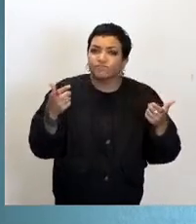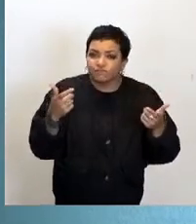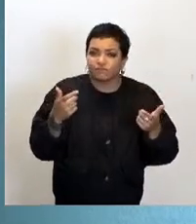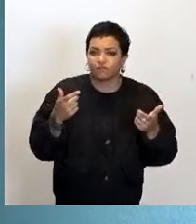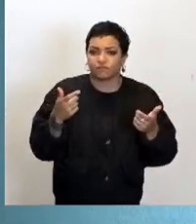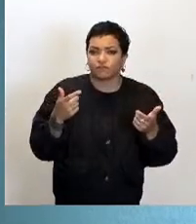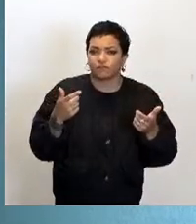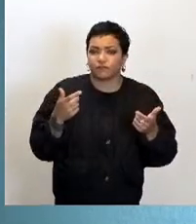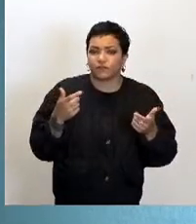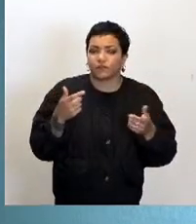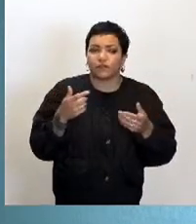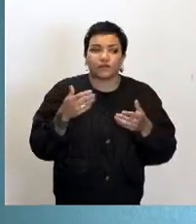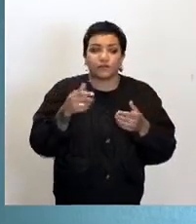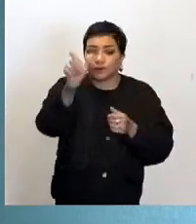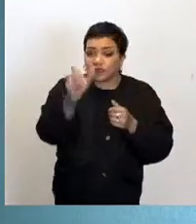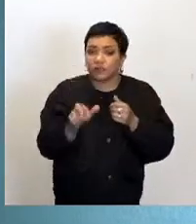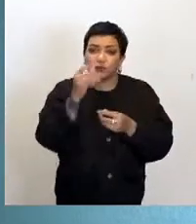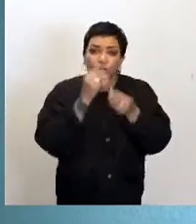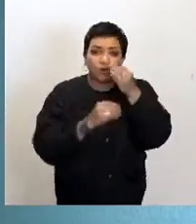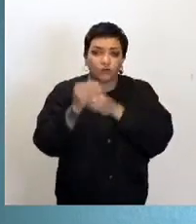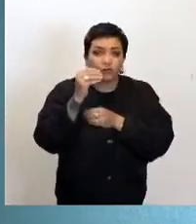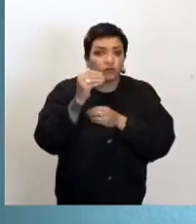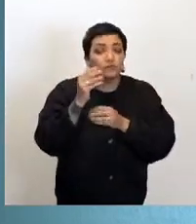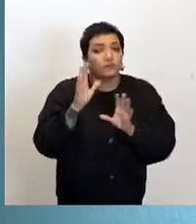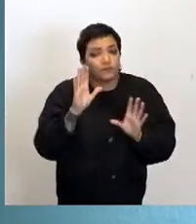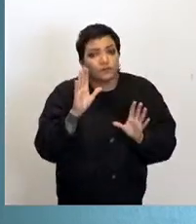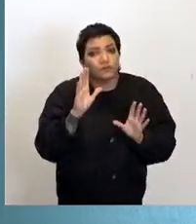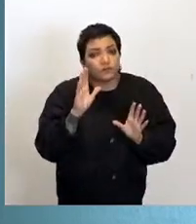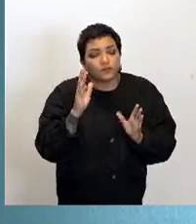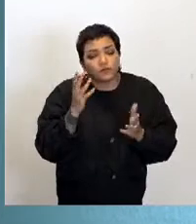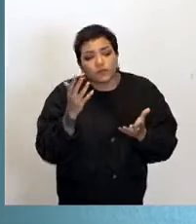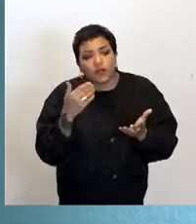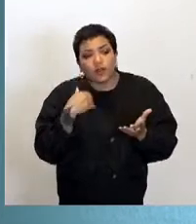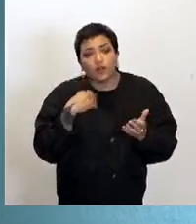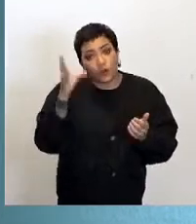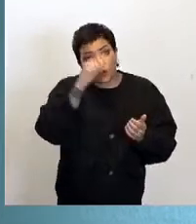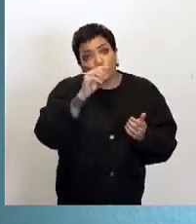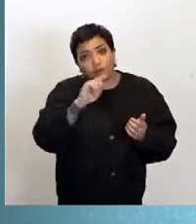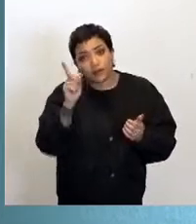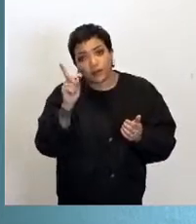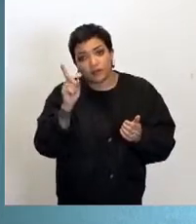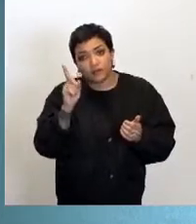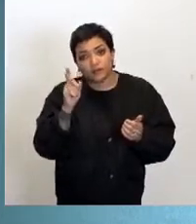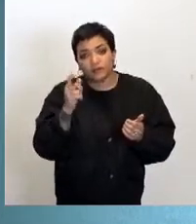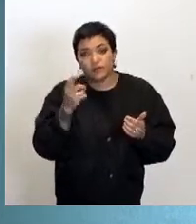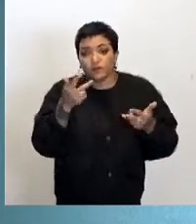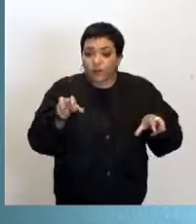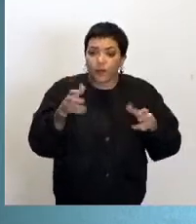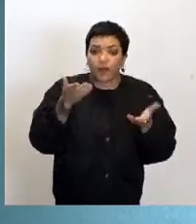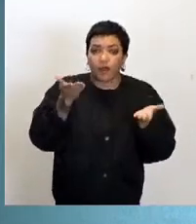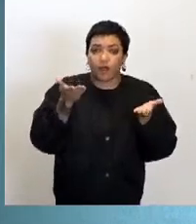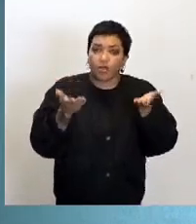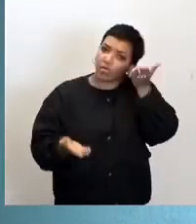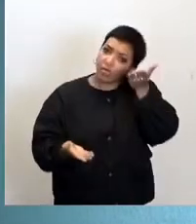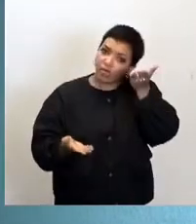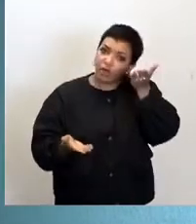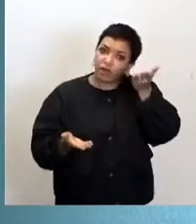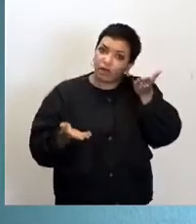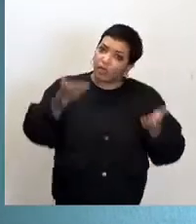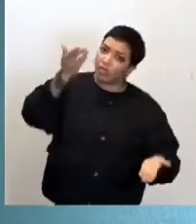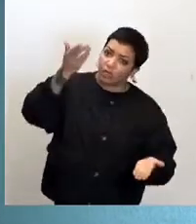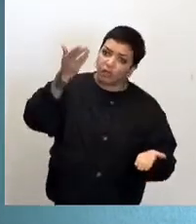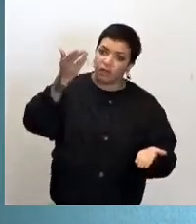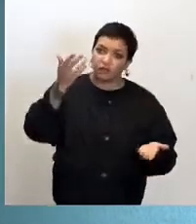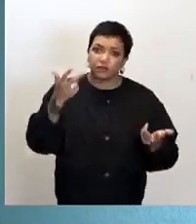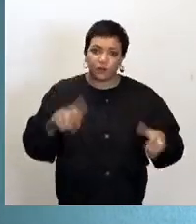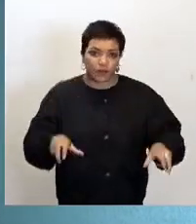nutrition d'un individu. Voilà, donc il faut ne pas oublier ça aussi, et qu'il n'y ait pas de déséquilibre pour le coup alimentaire pour chacun de nos